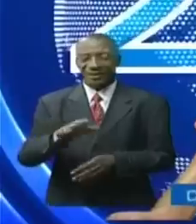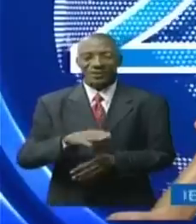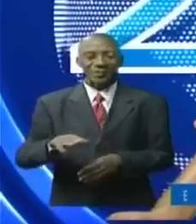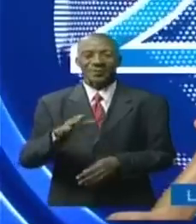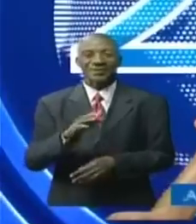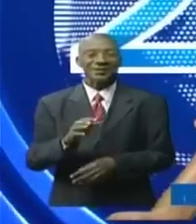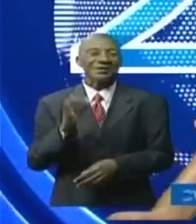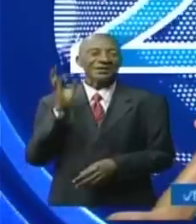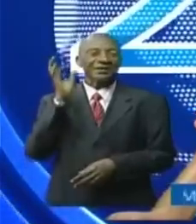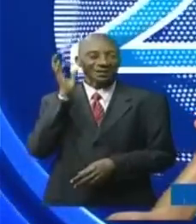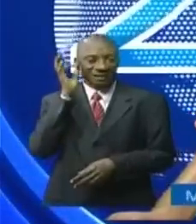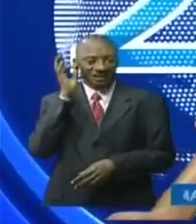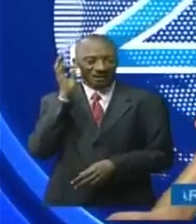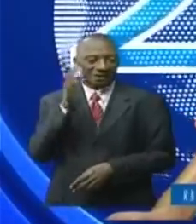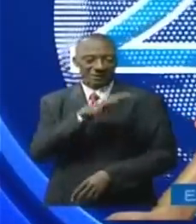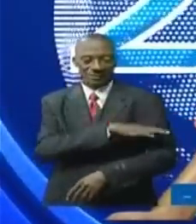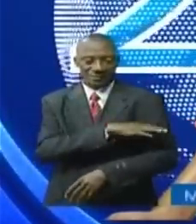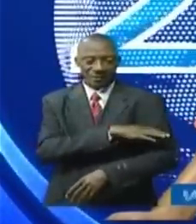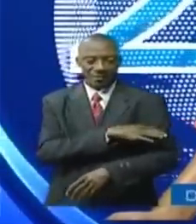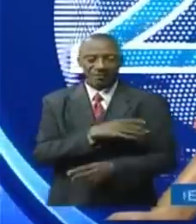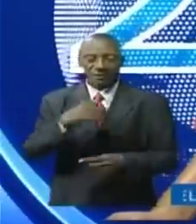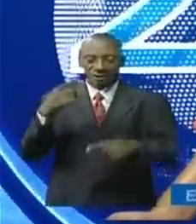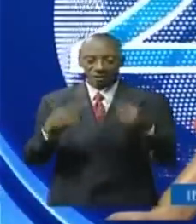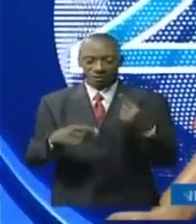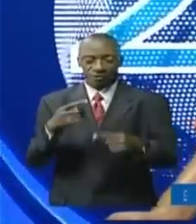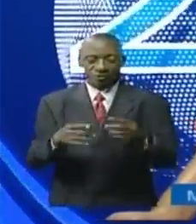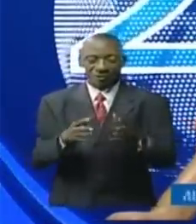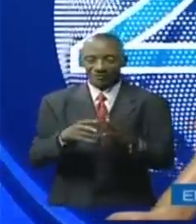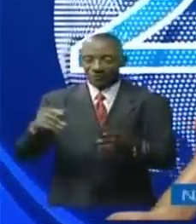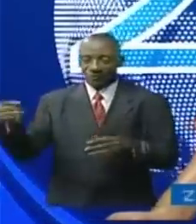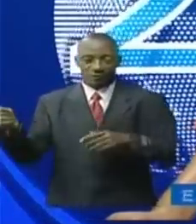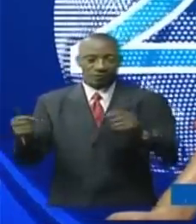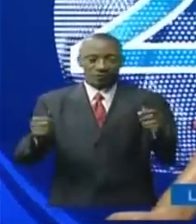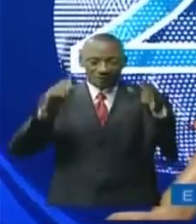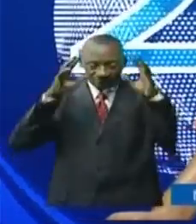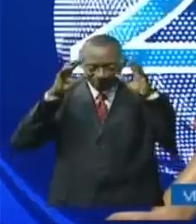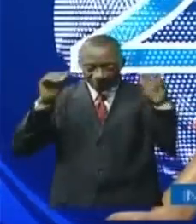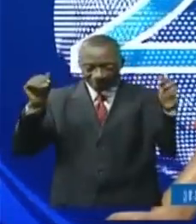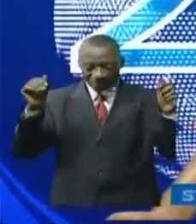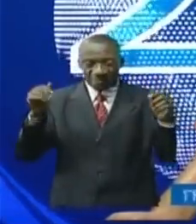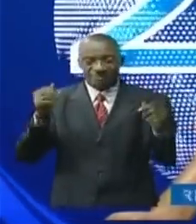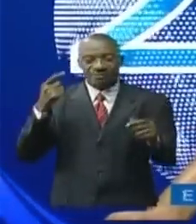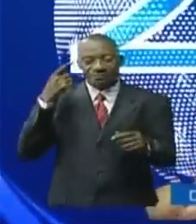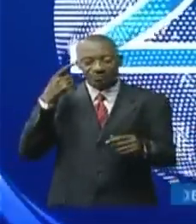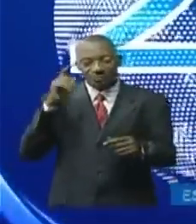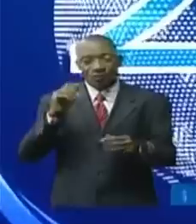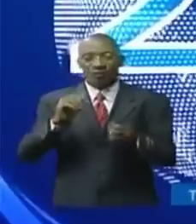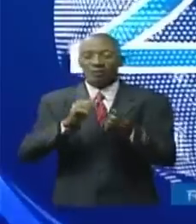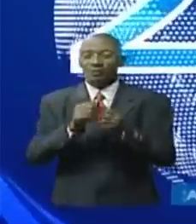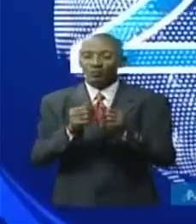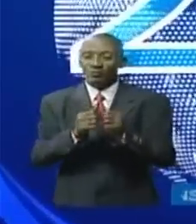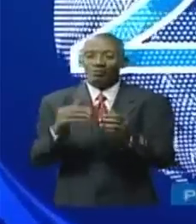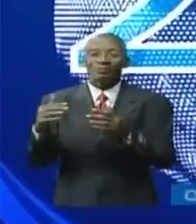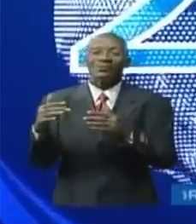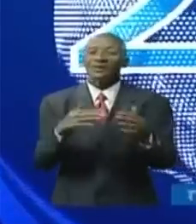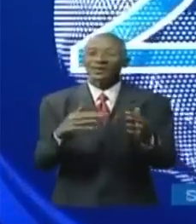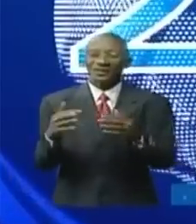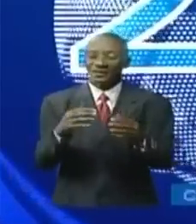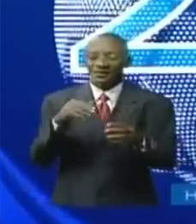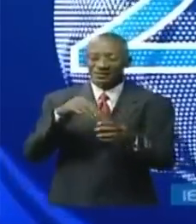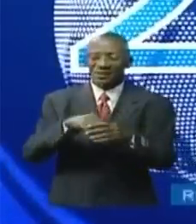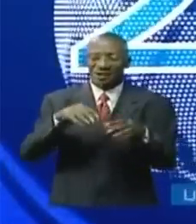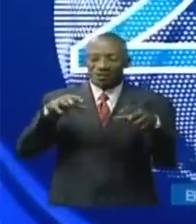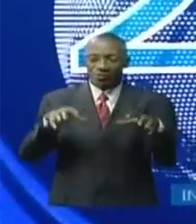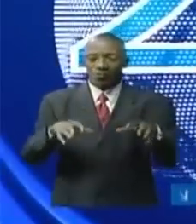discuter avec différentes partie engagée aux discussions sur l'insécurité dans la République démocratique